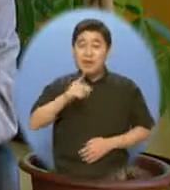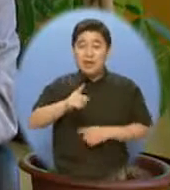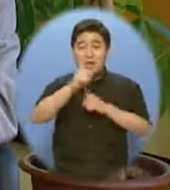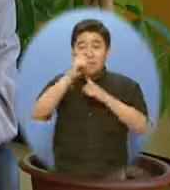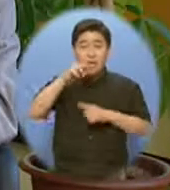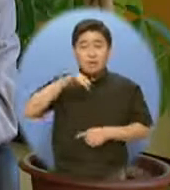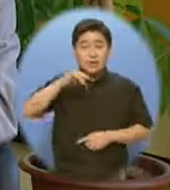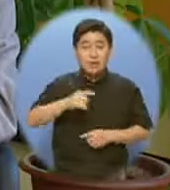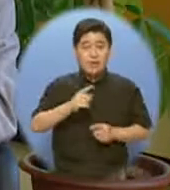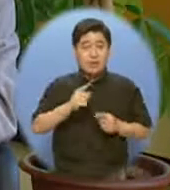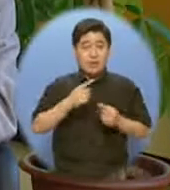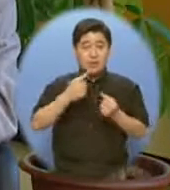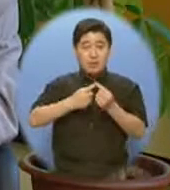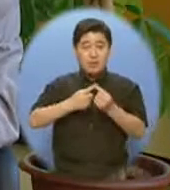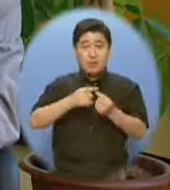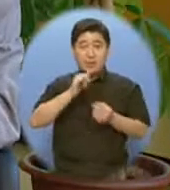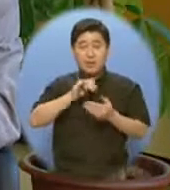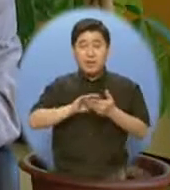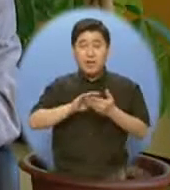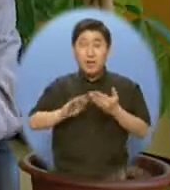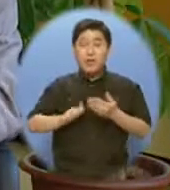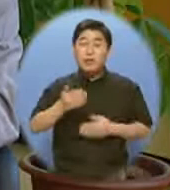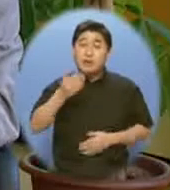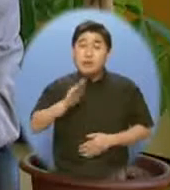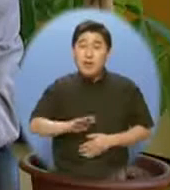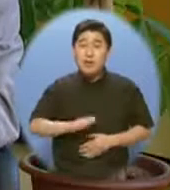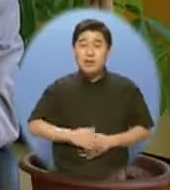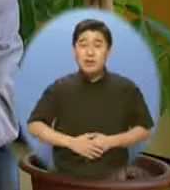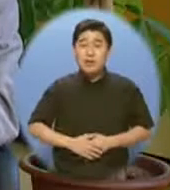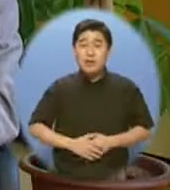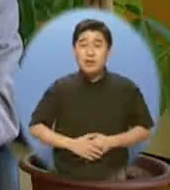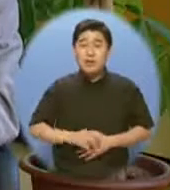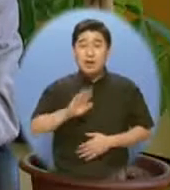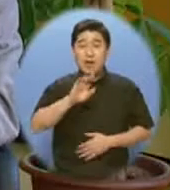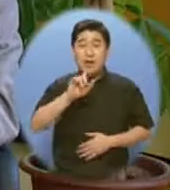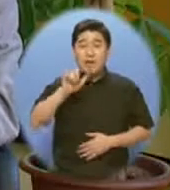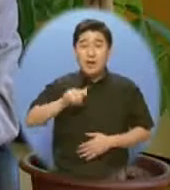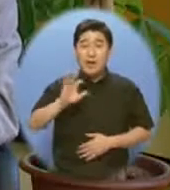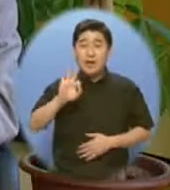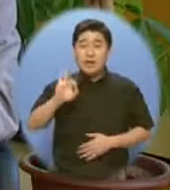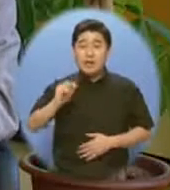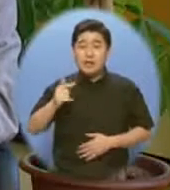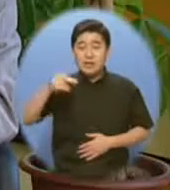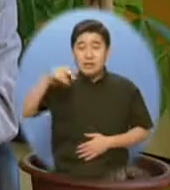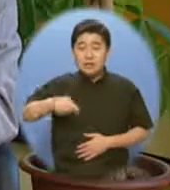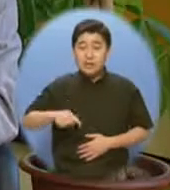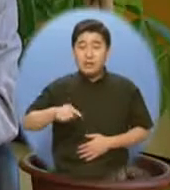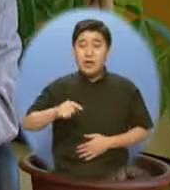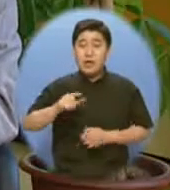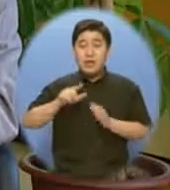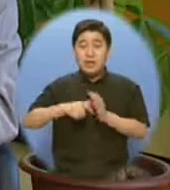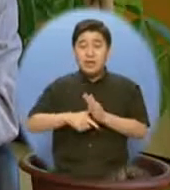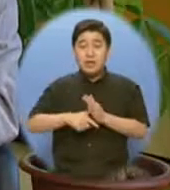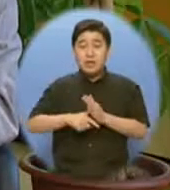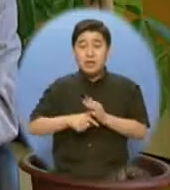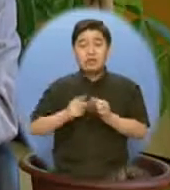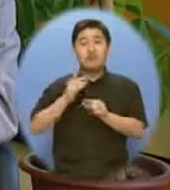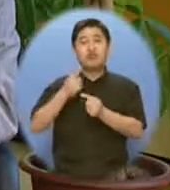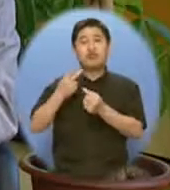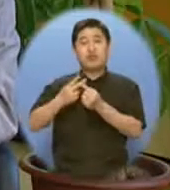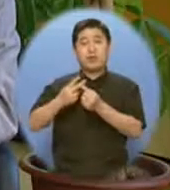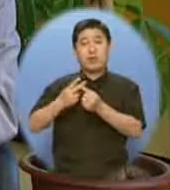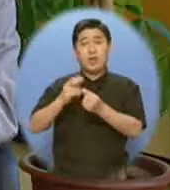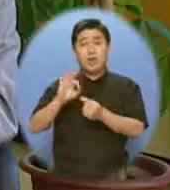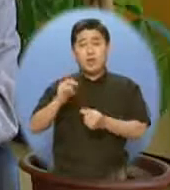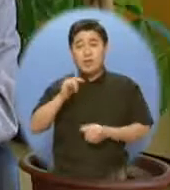있어요. 그러나 그 박인수 하는 박인수 할 때는 두 번째